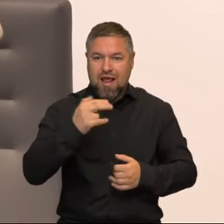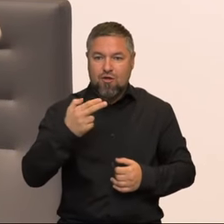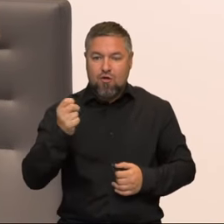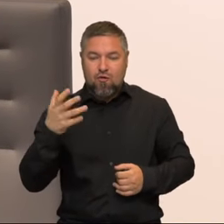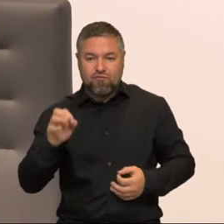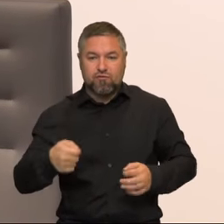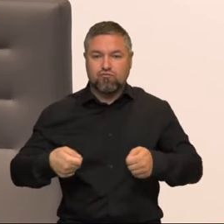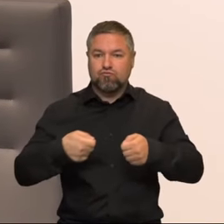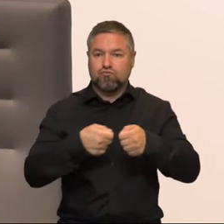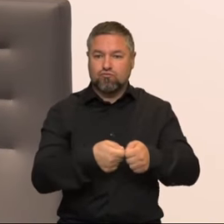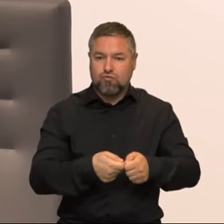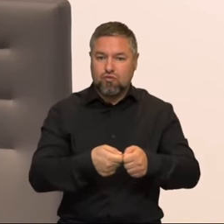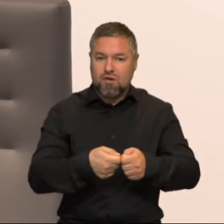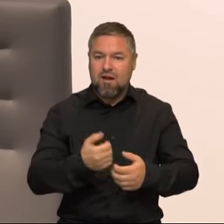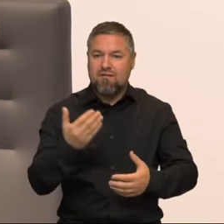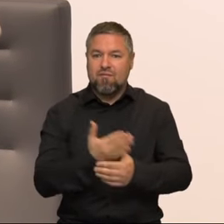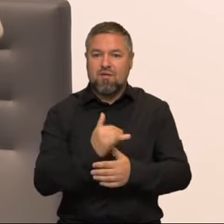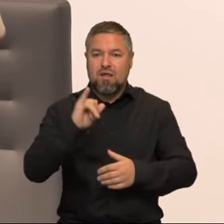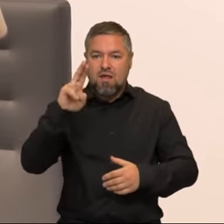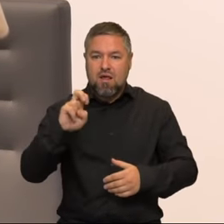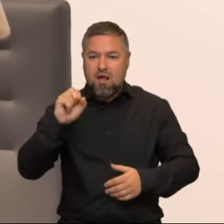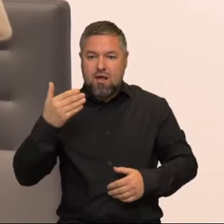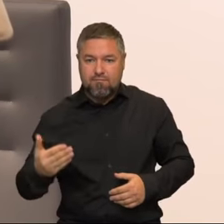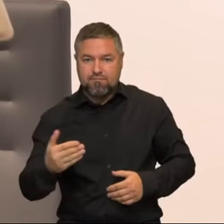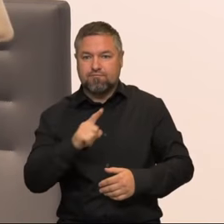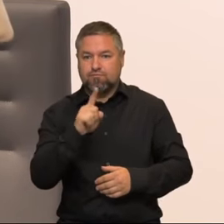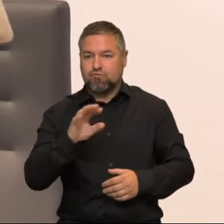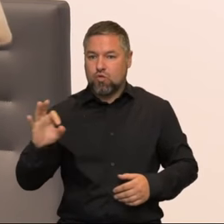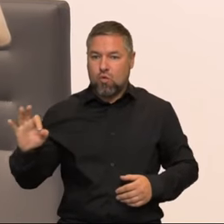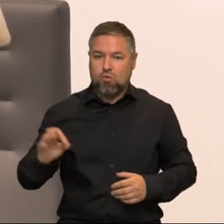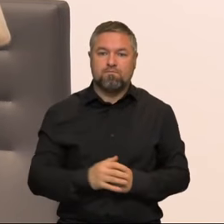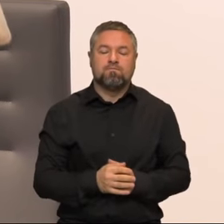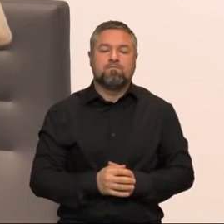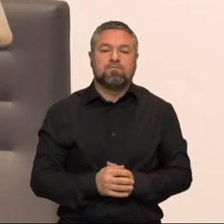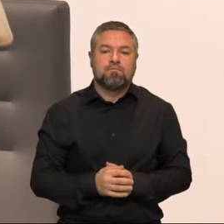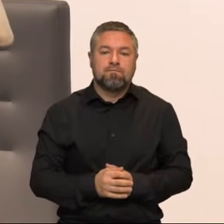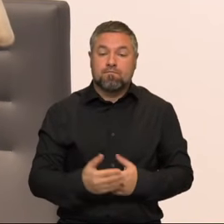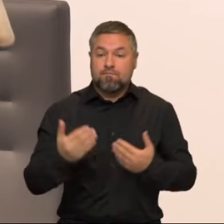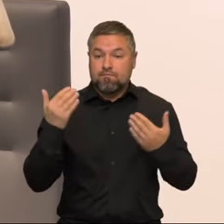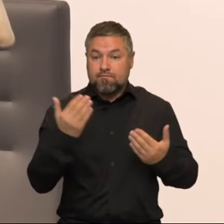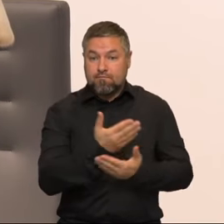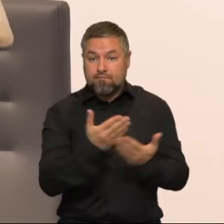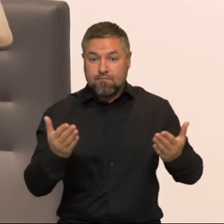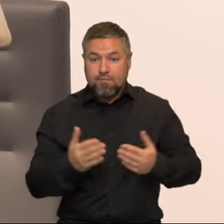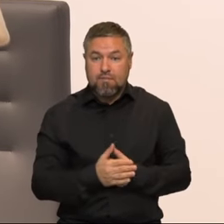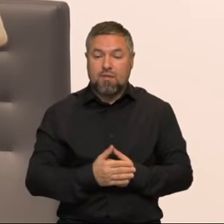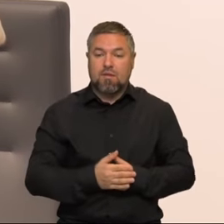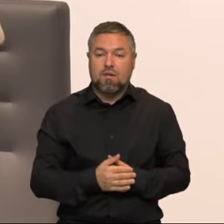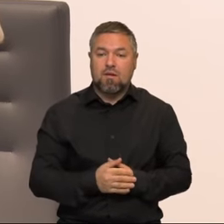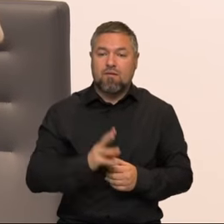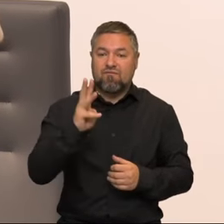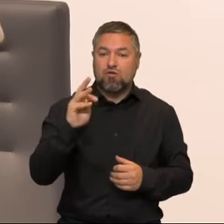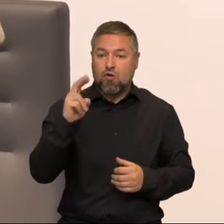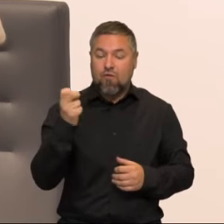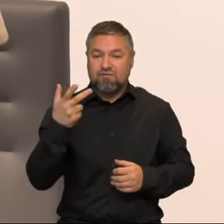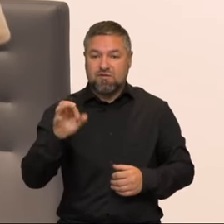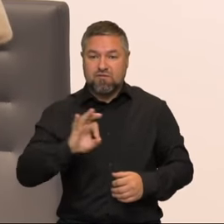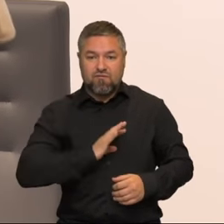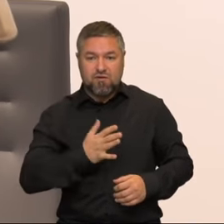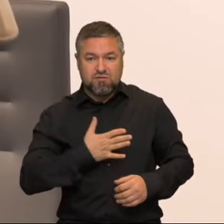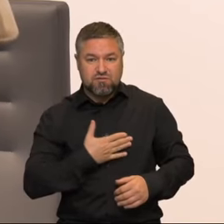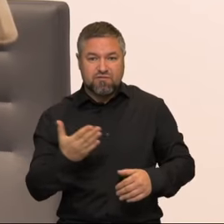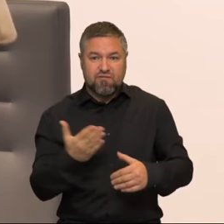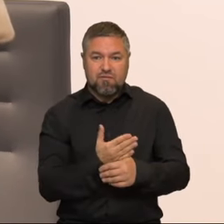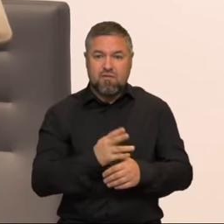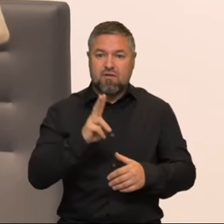Jankowskiego, wspólnika firmy IHEM, spółka z o.o. Witam państwa Małgorzatę i Sławomira Witkowskich, właścicieli firmy